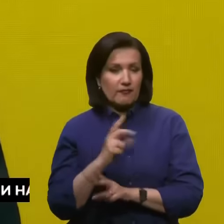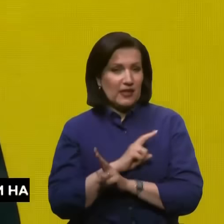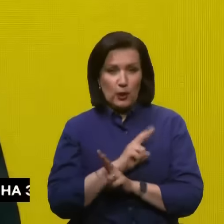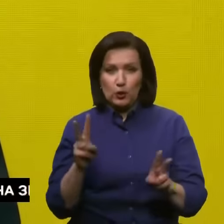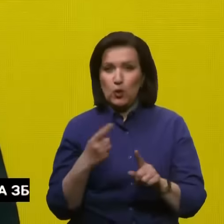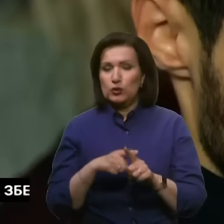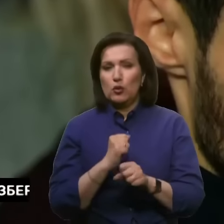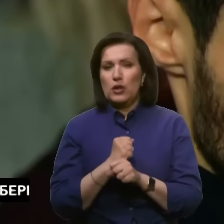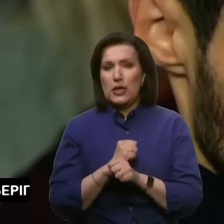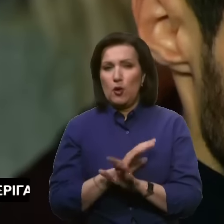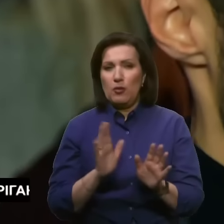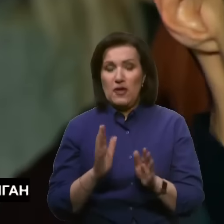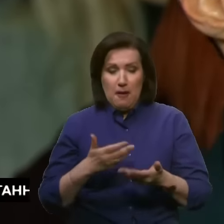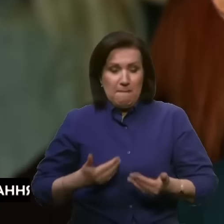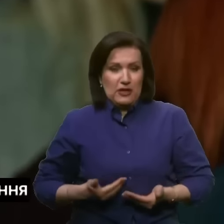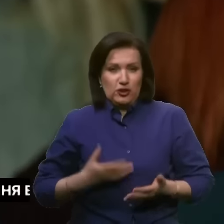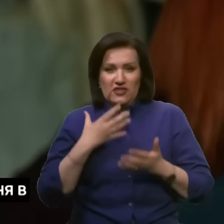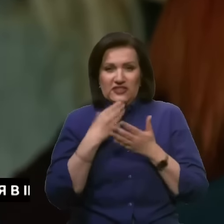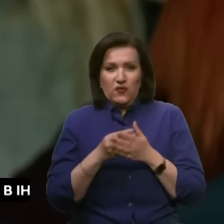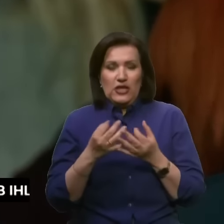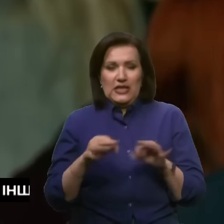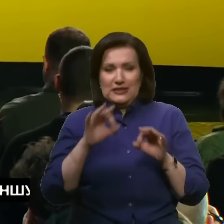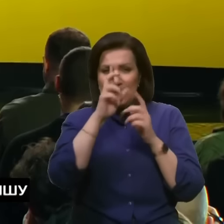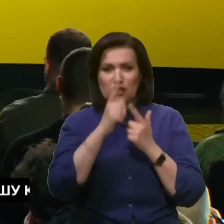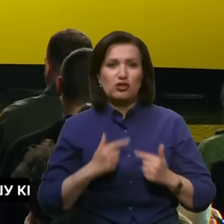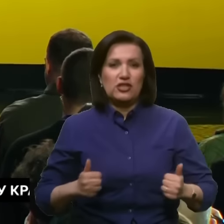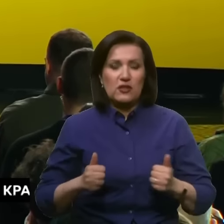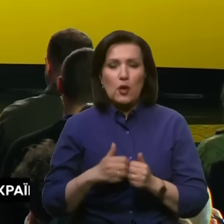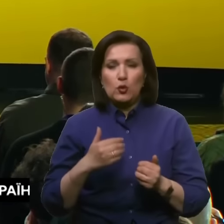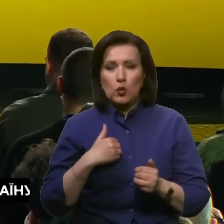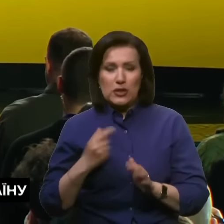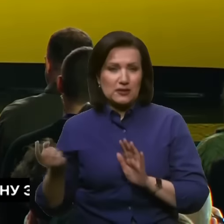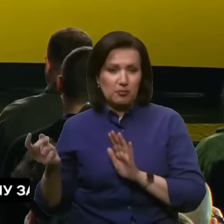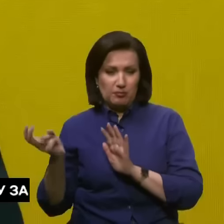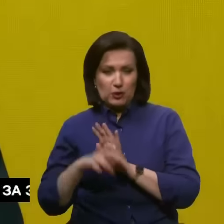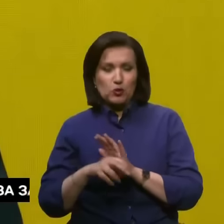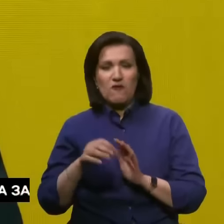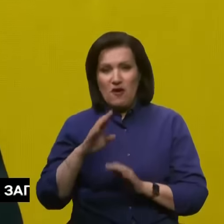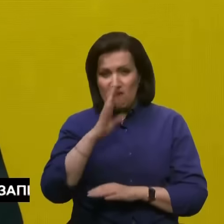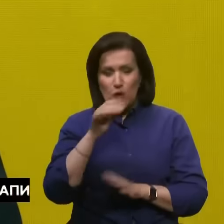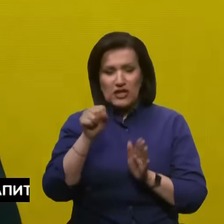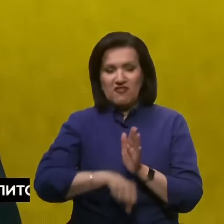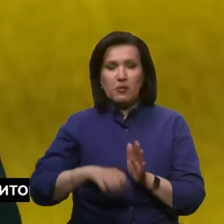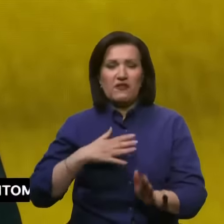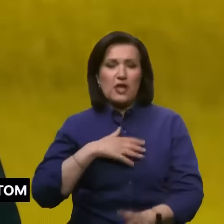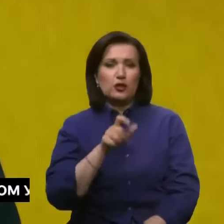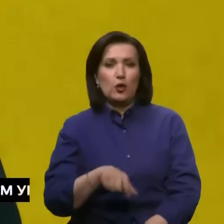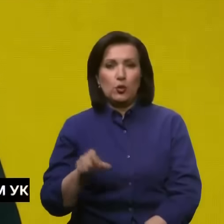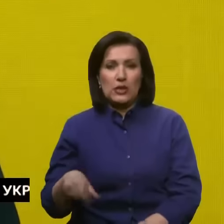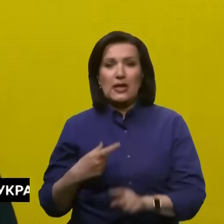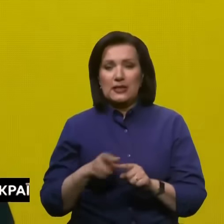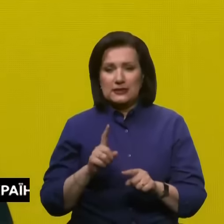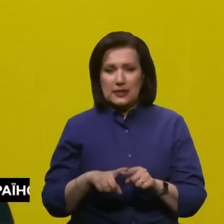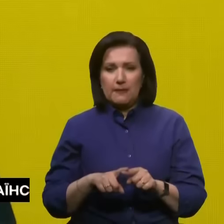Ніхто цього не робив. Ми жили в своїй незалежній державі, і до нас знайшов ворог і вбив наших людей. Тому